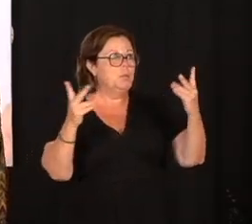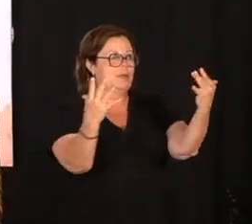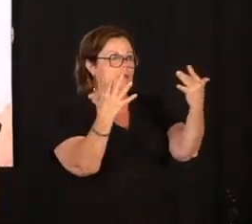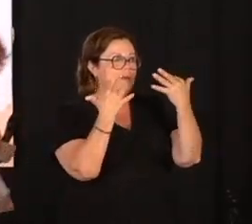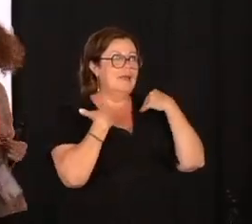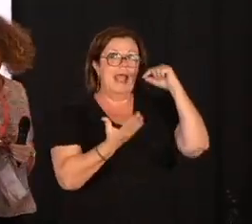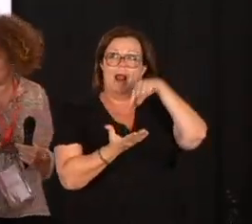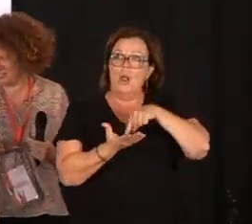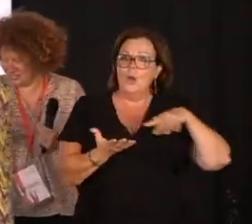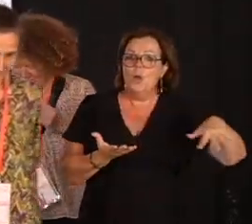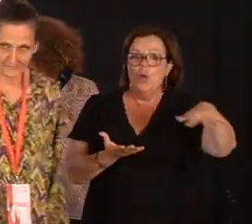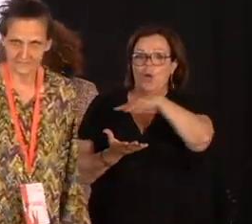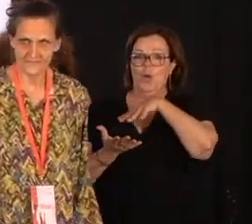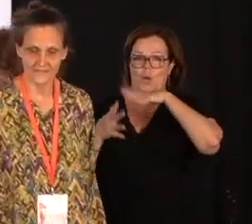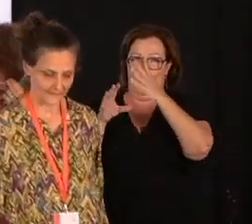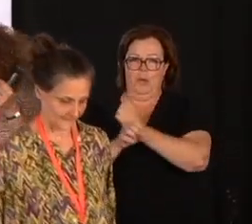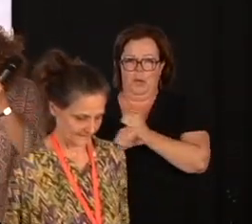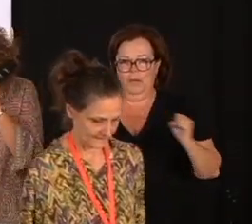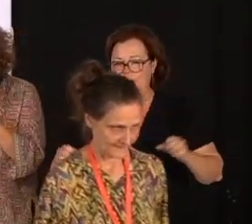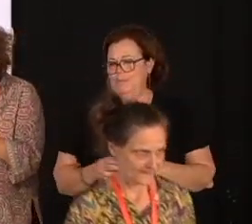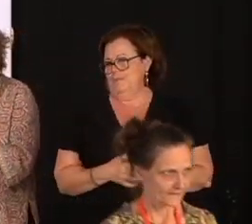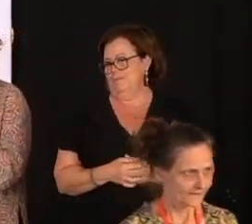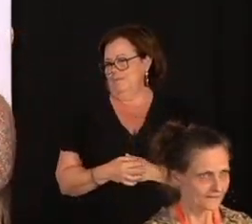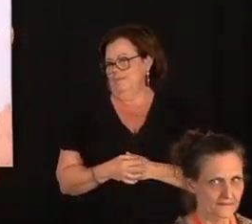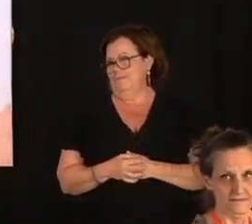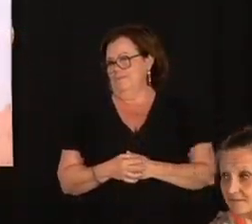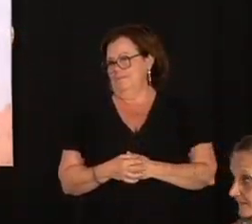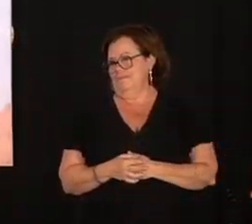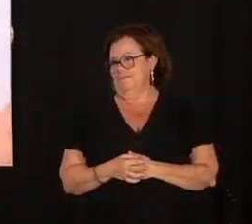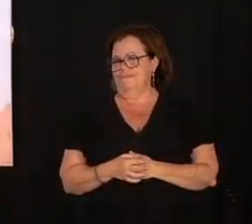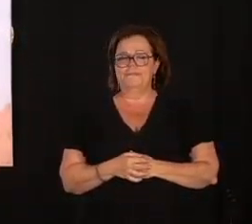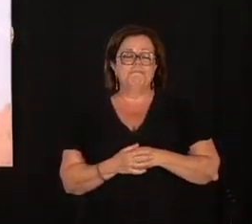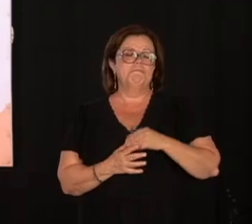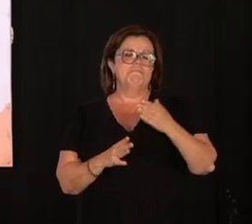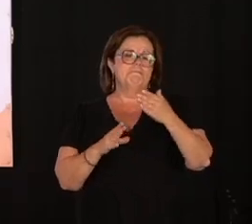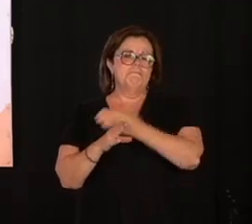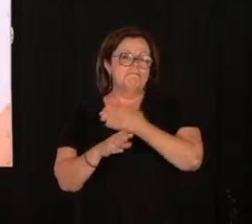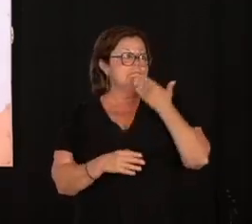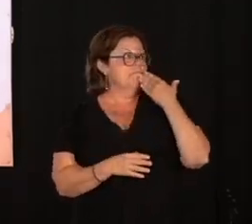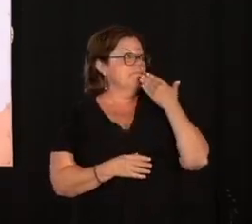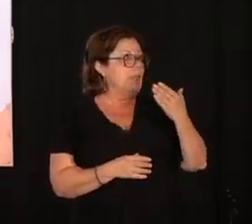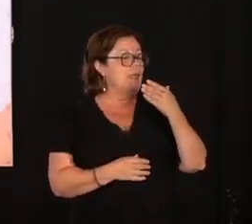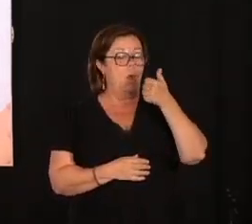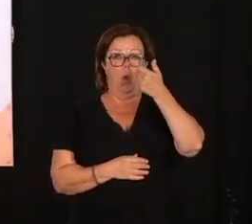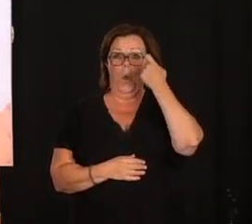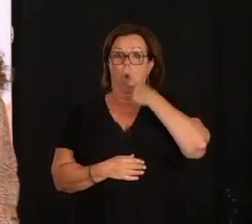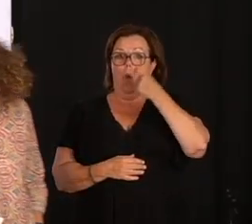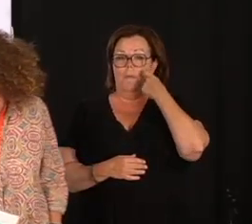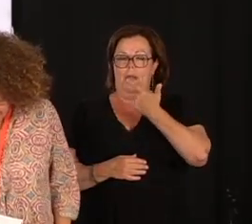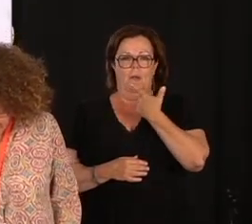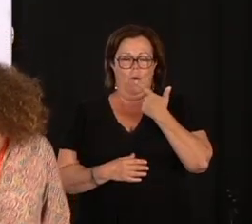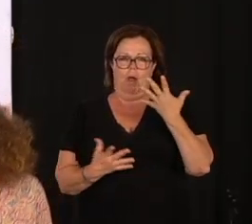Bon, je vais prendre la parole pour... avant de vous remercier, j'ai juste une remarque qui est toujours très frappante. C'est quand on passe quatre